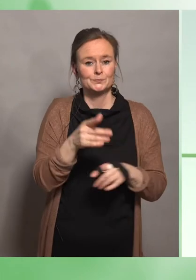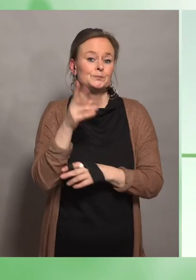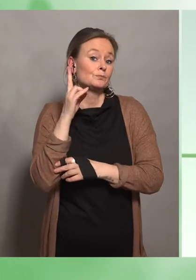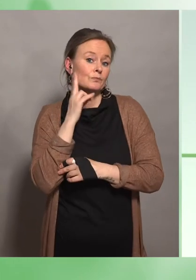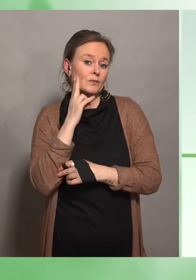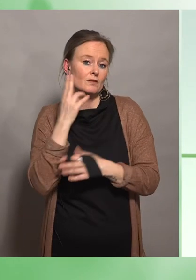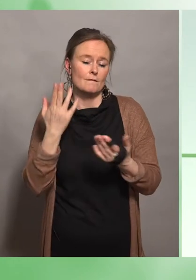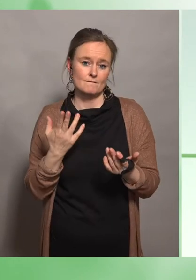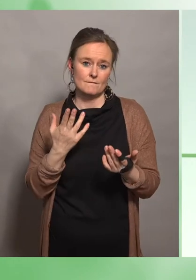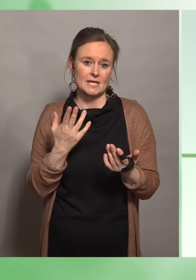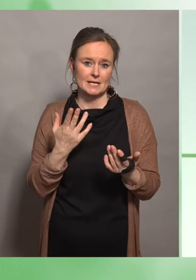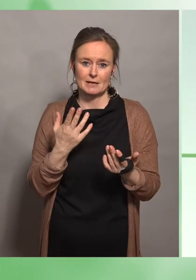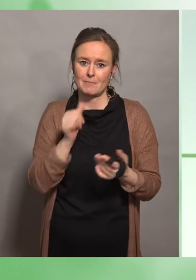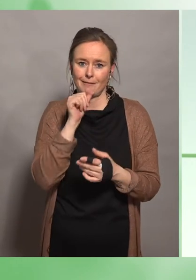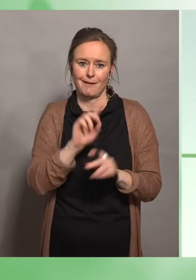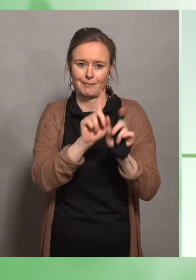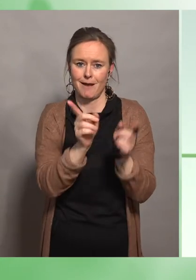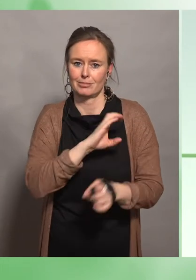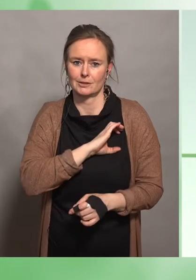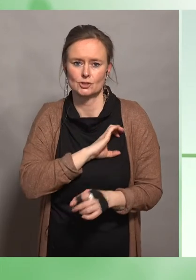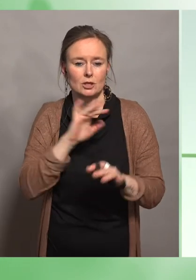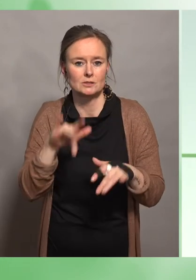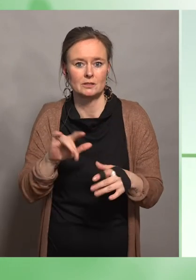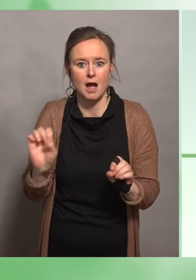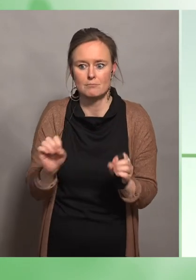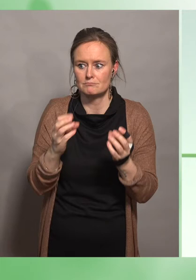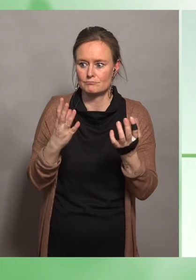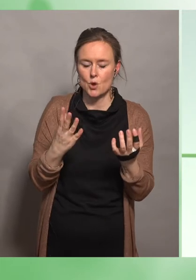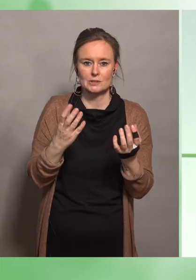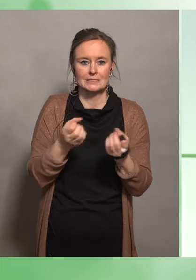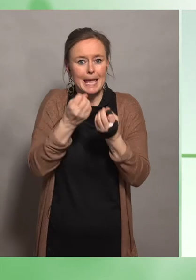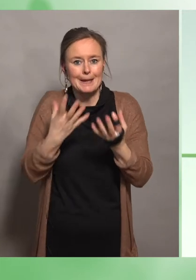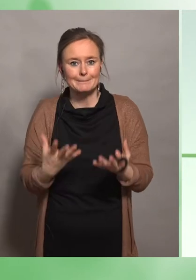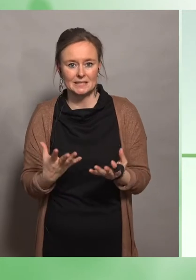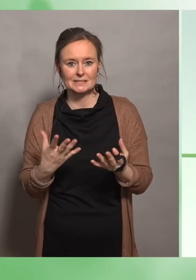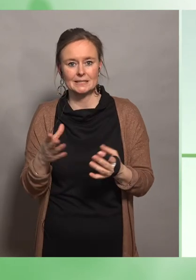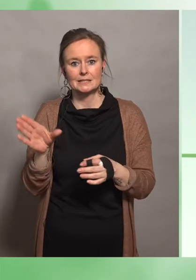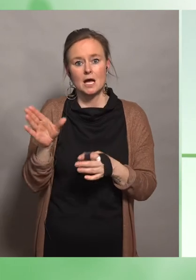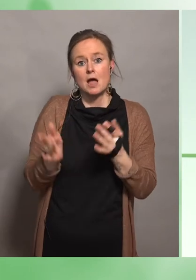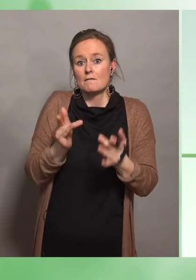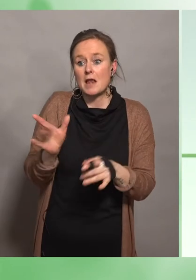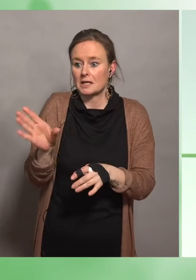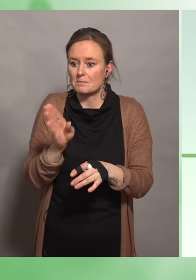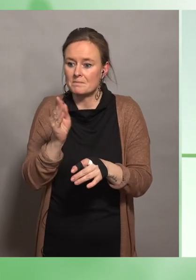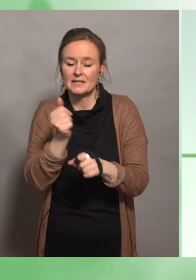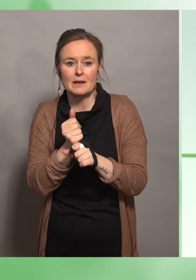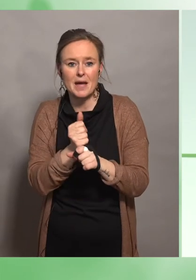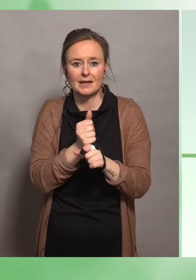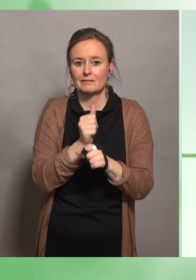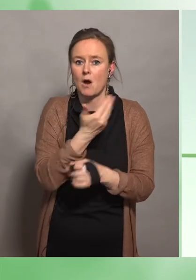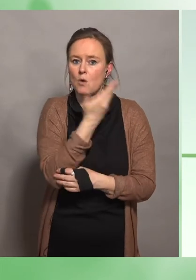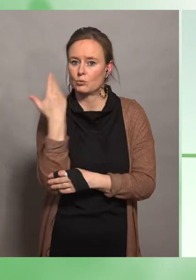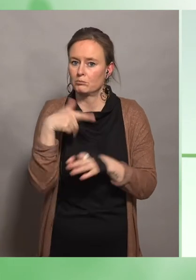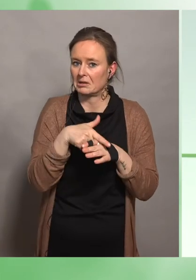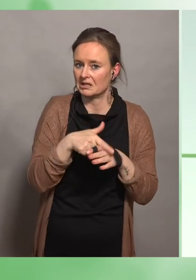oder Unternehmer haben Sie gar keine andere Chance, weil plötzlich passiert ja auch, dass ein Mitarbeiter, der keine Behinderung gehabt hat, plötzlich eine